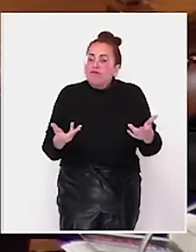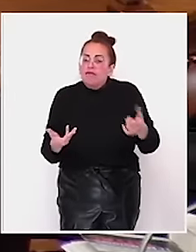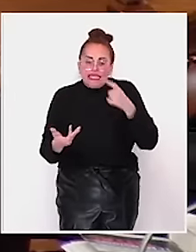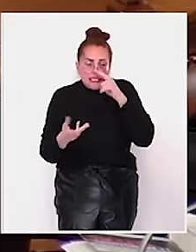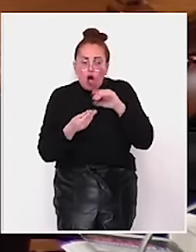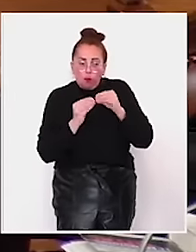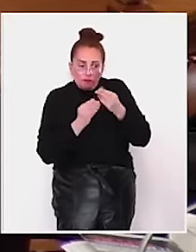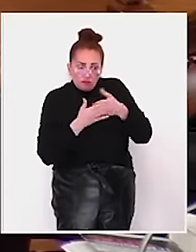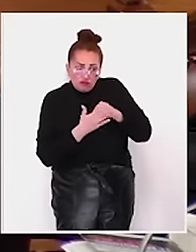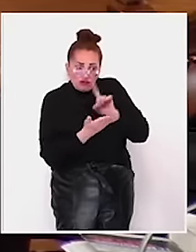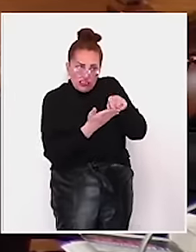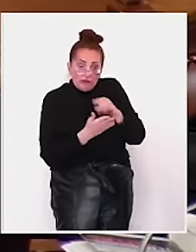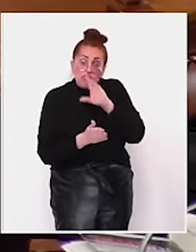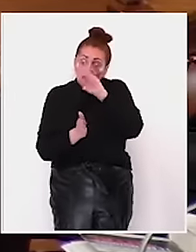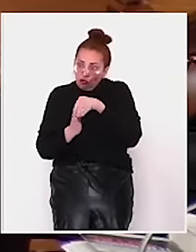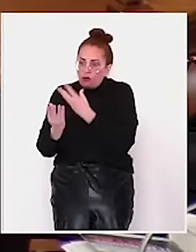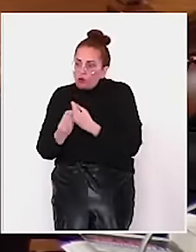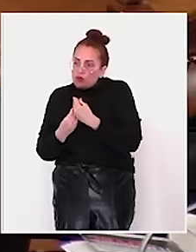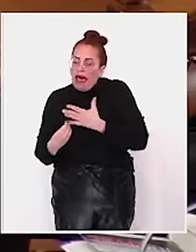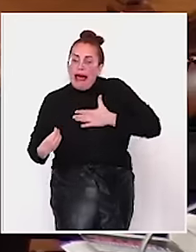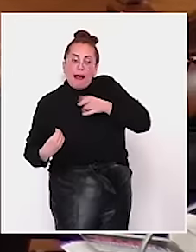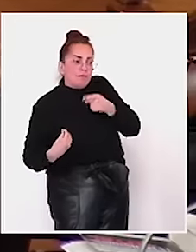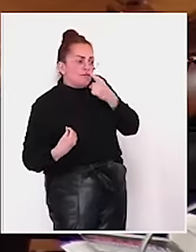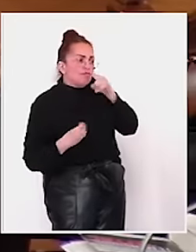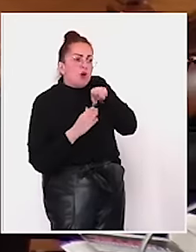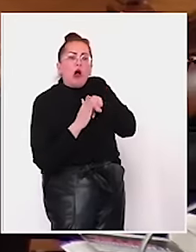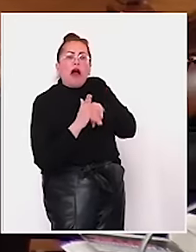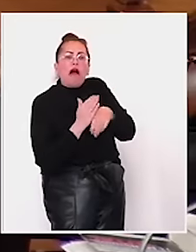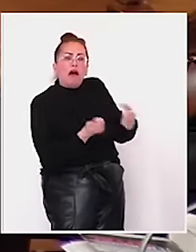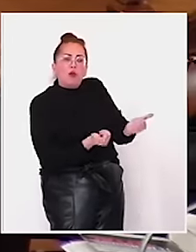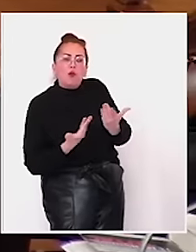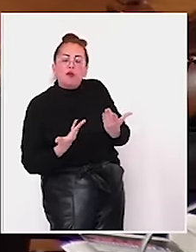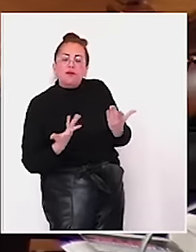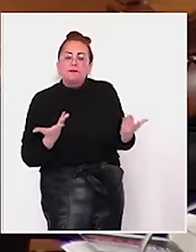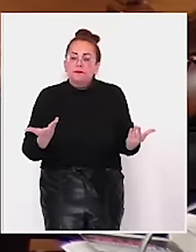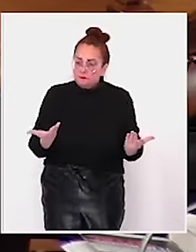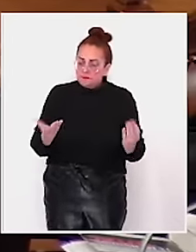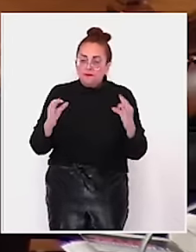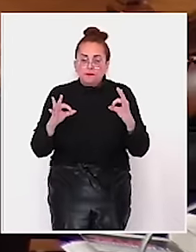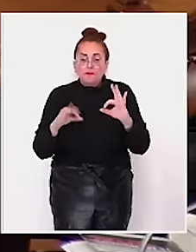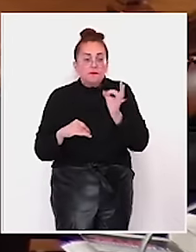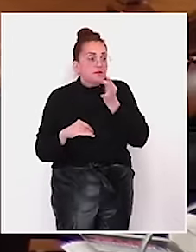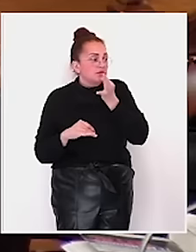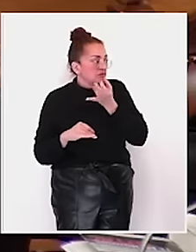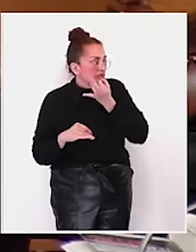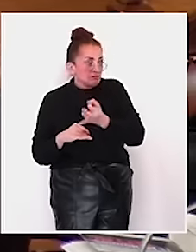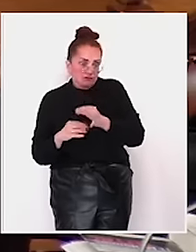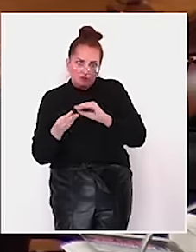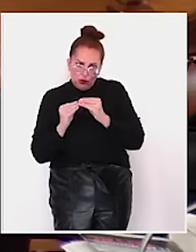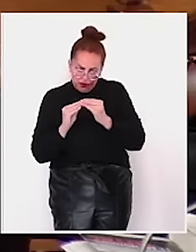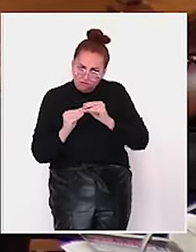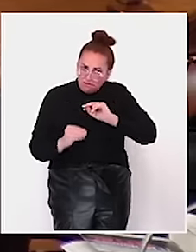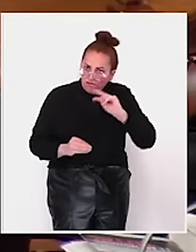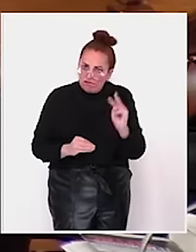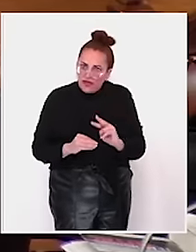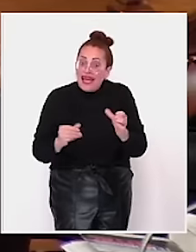à la population, enfin en tout cas celles et ceux qui aiment ce genre de spectacles et de loisirs. Donc voilà, c'était pour en parler parce qu'en fait il y a un véritable problème, et là aussi ça peut poser aussi